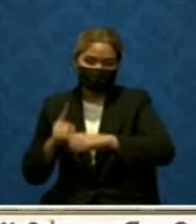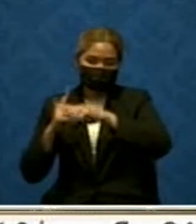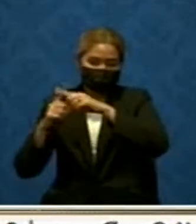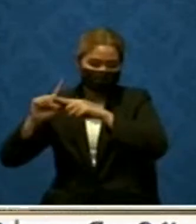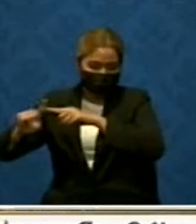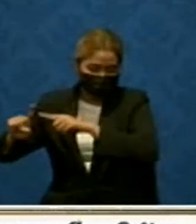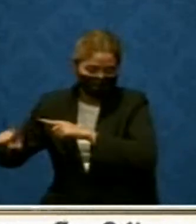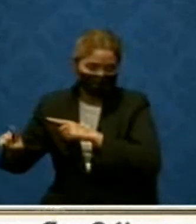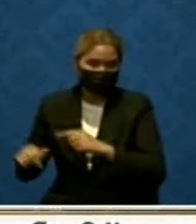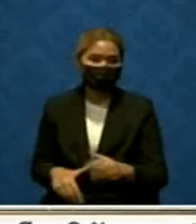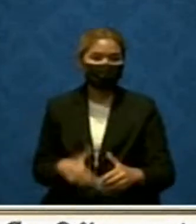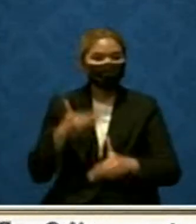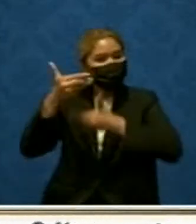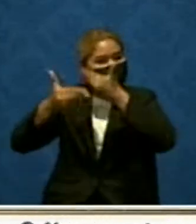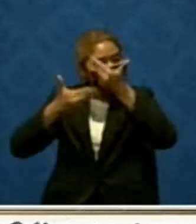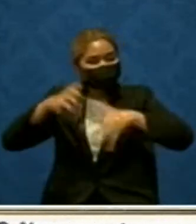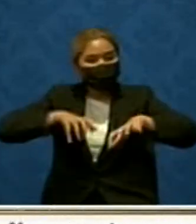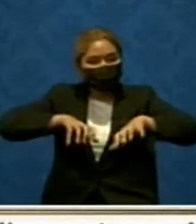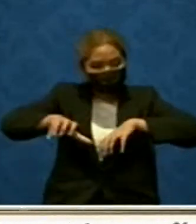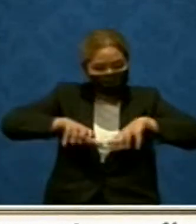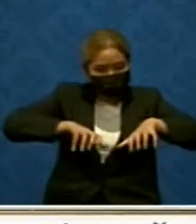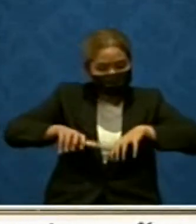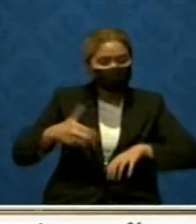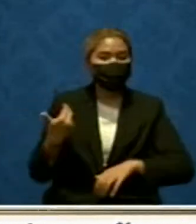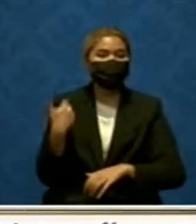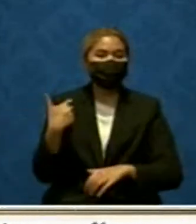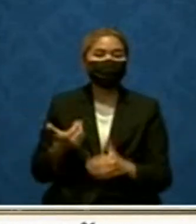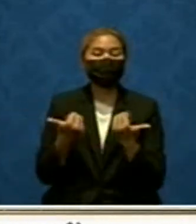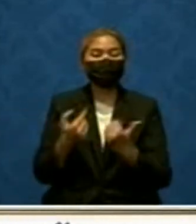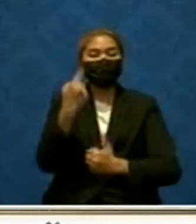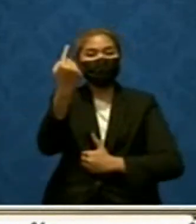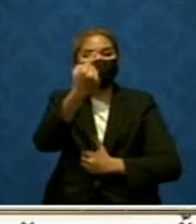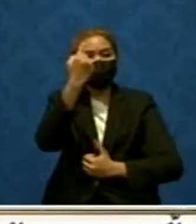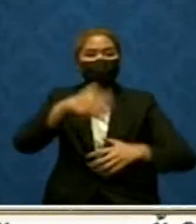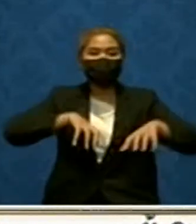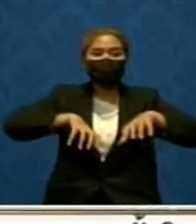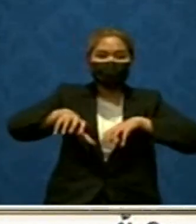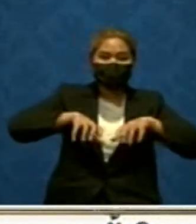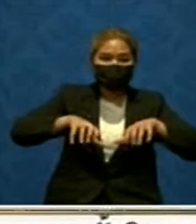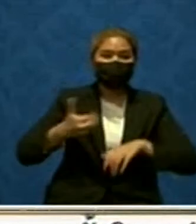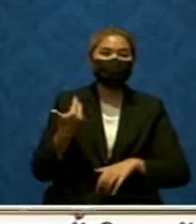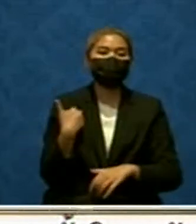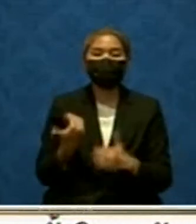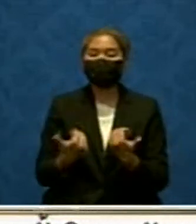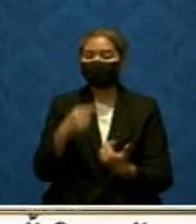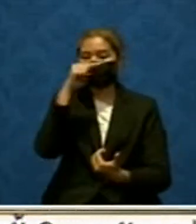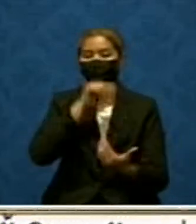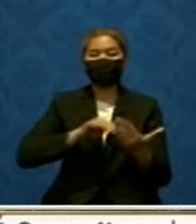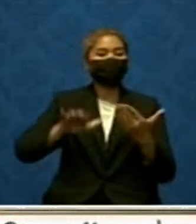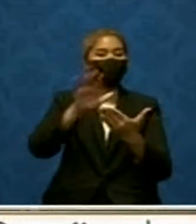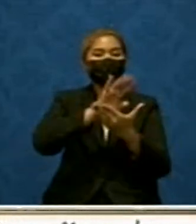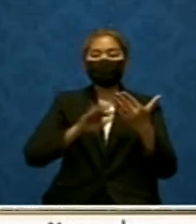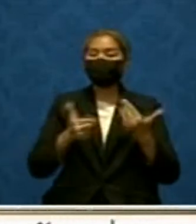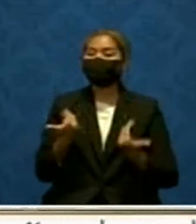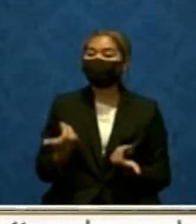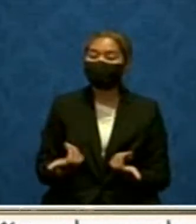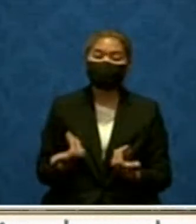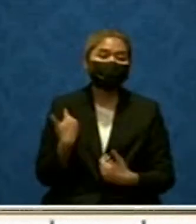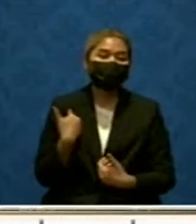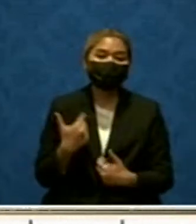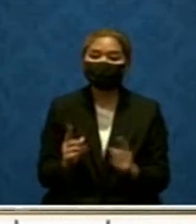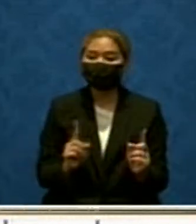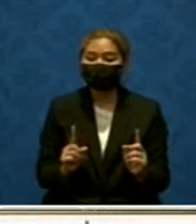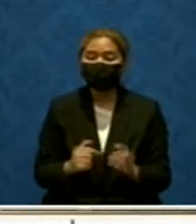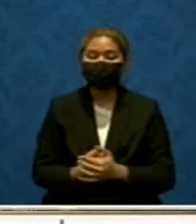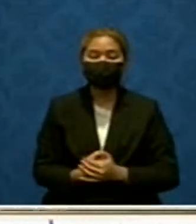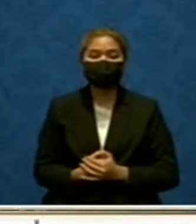ปิกรมกเย Geschäft อย mö THA แลนดมีอะไรครับ รอแจก รอ Fore carta ใดก